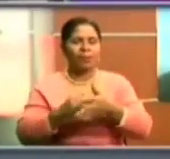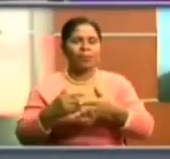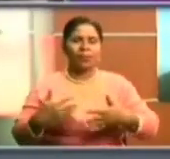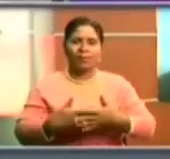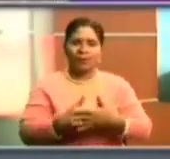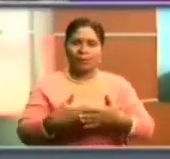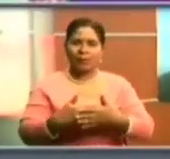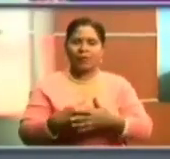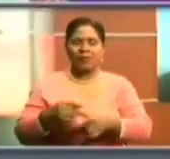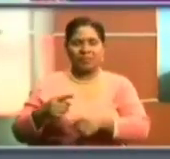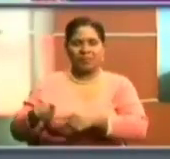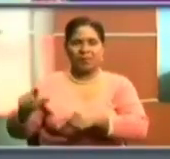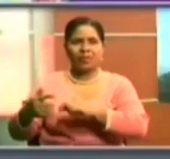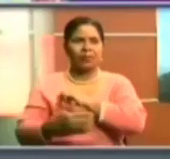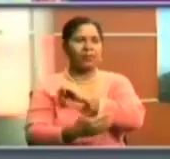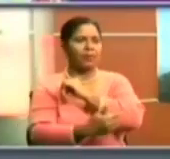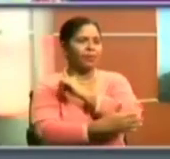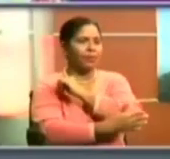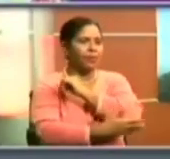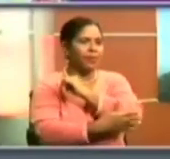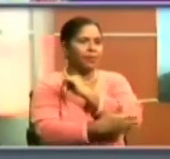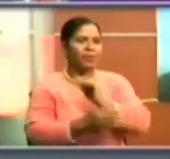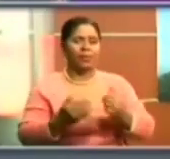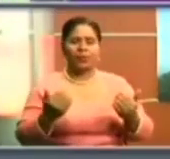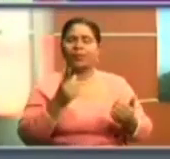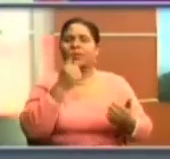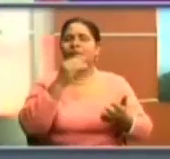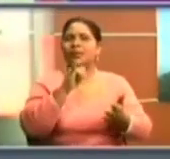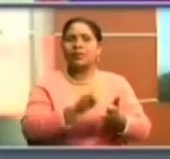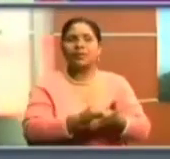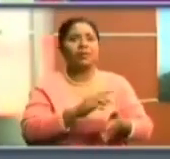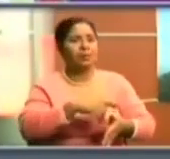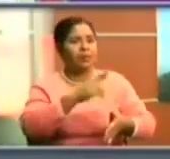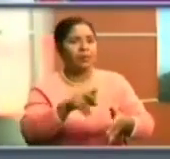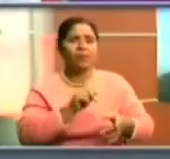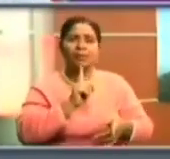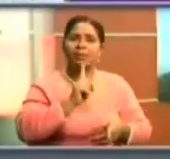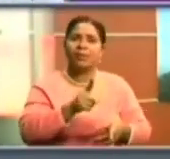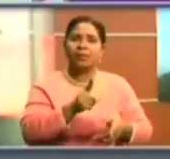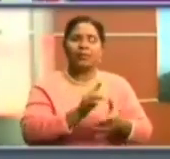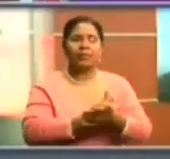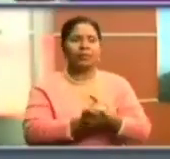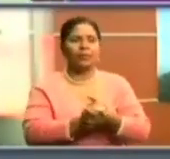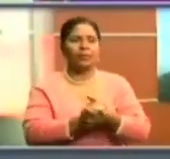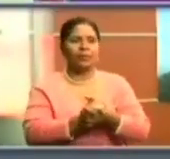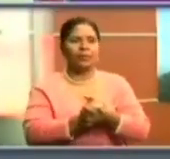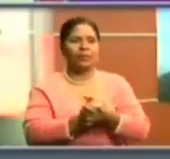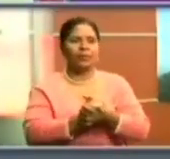et Martinique. Qui s'allie aujourd'hui, est-ce qu'il y a un résultat concret? Deuxième objectif là,